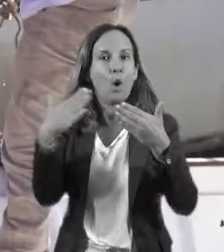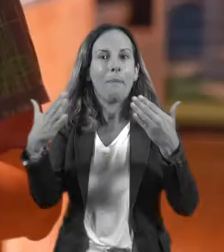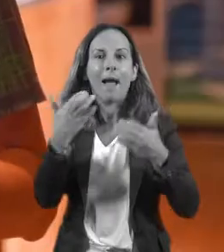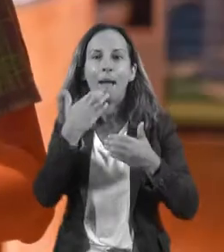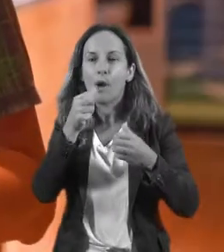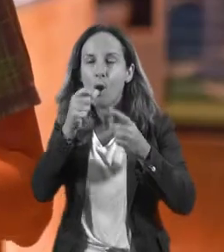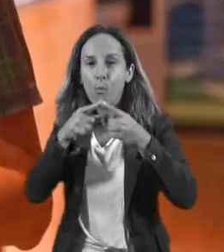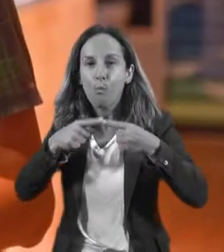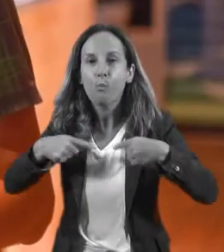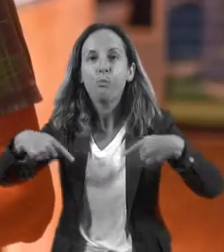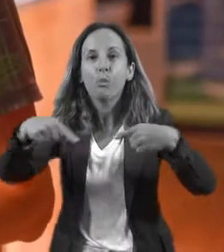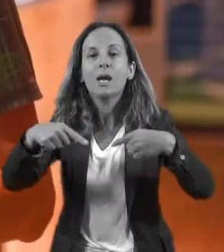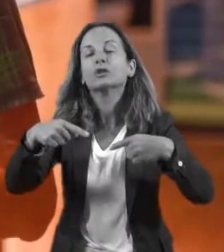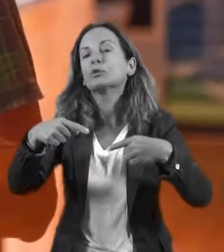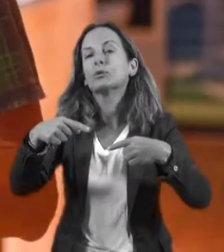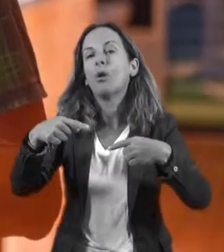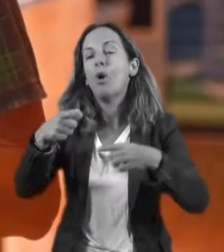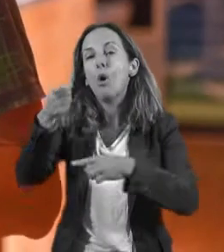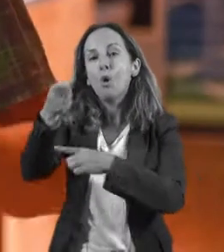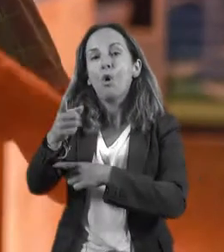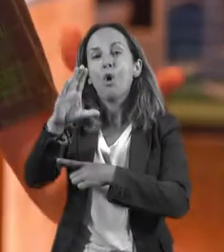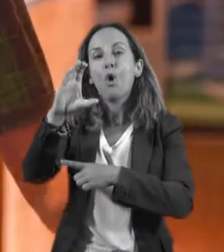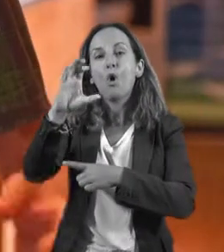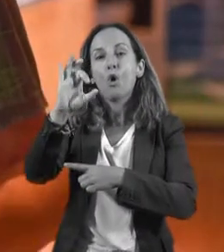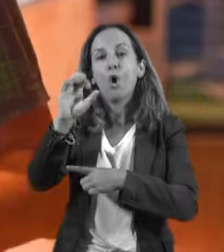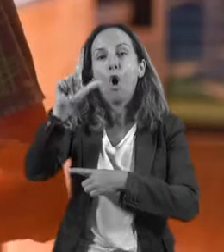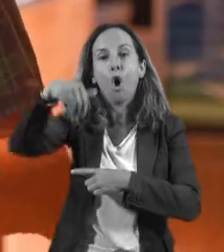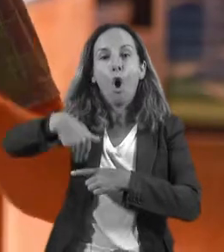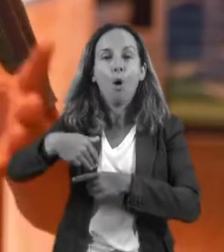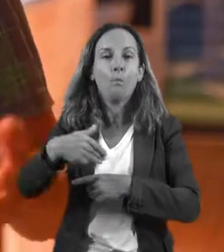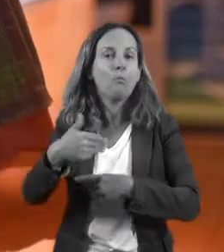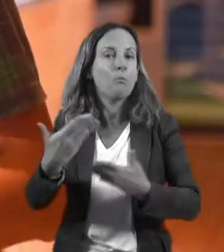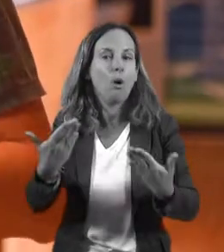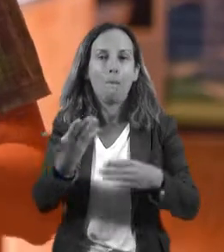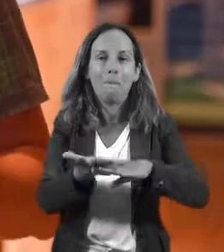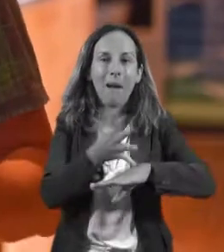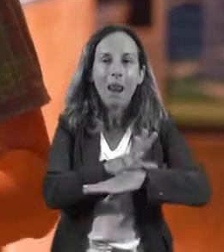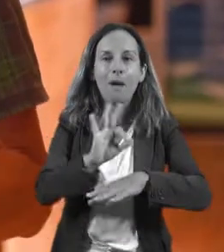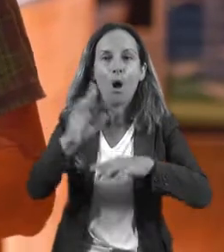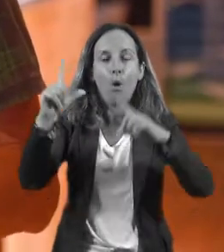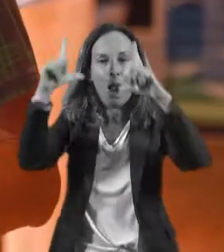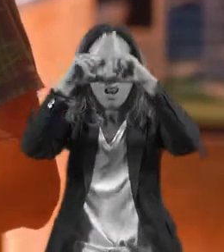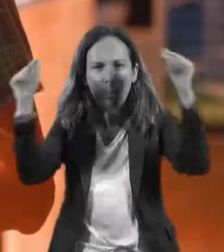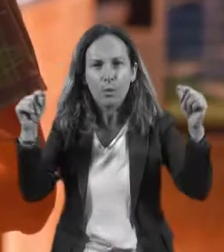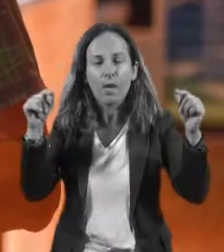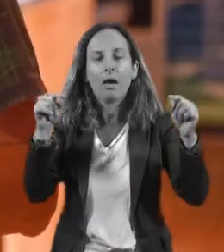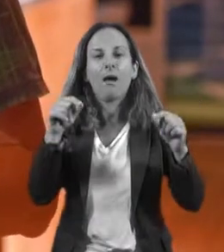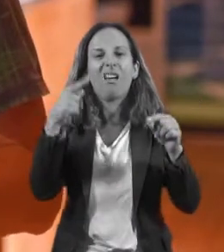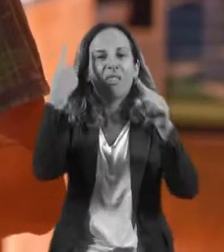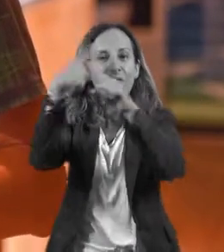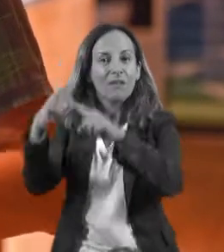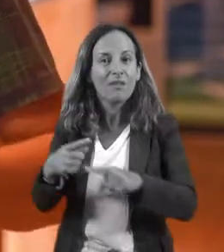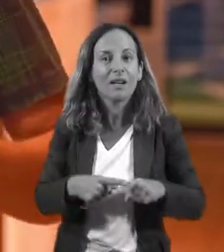de relacionar-se amb la mar, que no té Porto Colom, o que no té Alcudi, o que no té Palma. Llavors, mica en mica ens